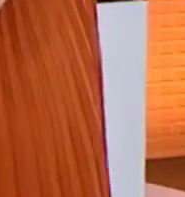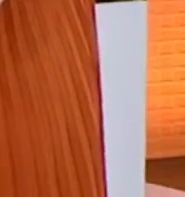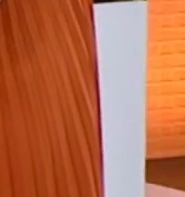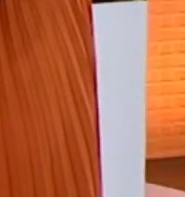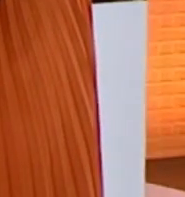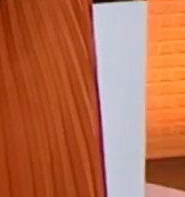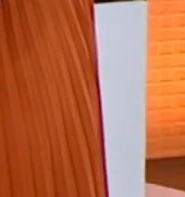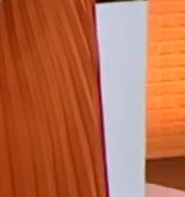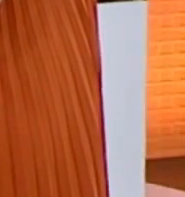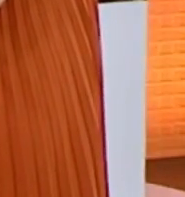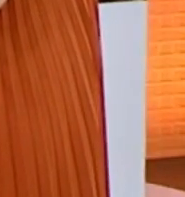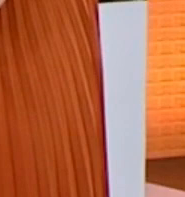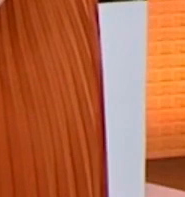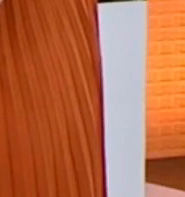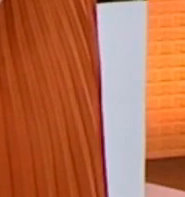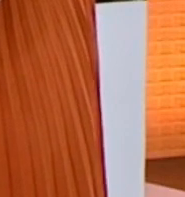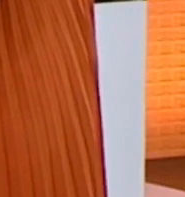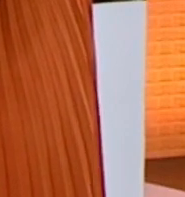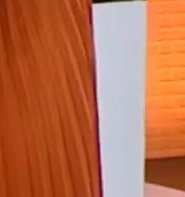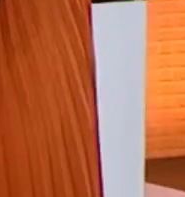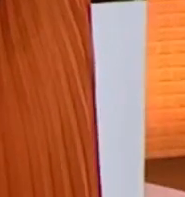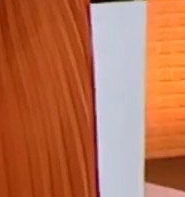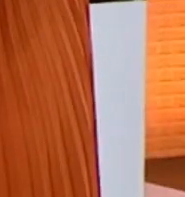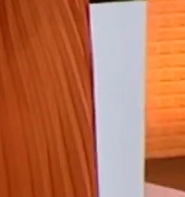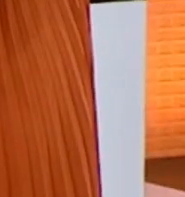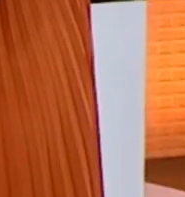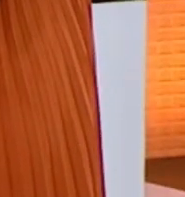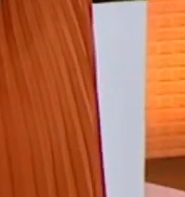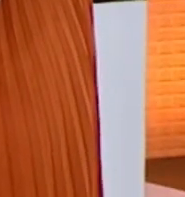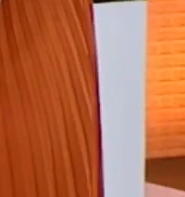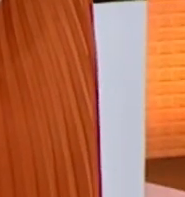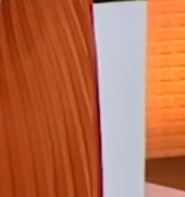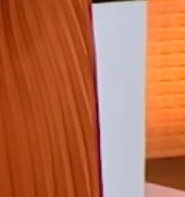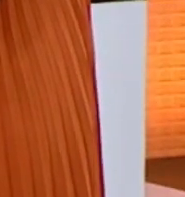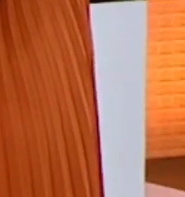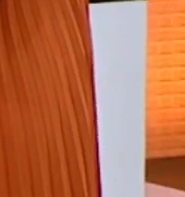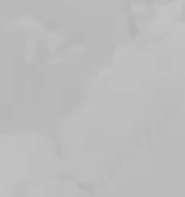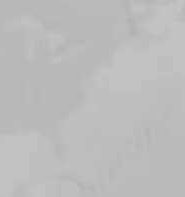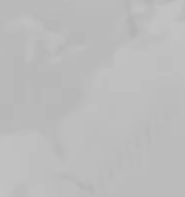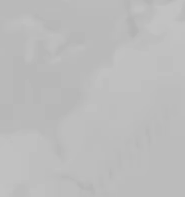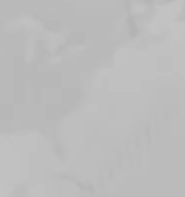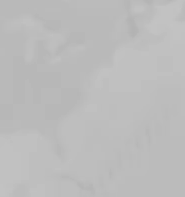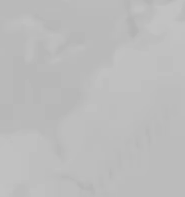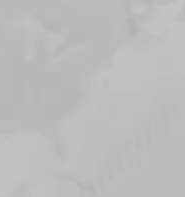niyo po kami sa GMA Pinoy TV at sa www.gmanews.tv.